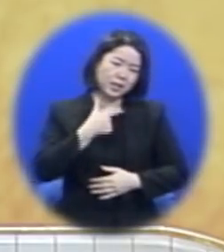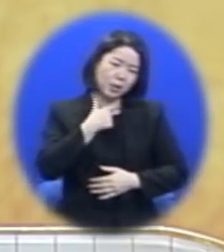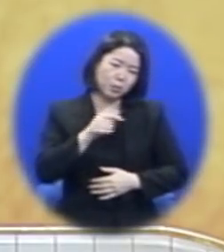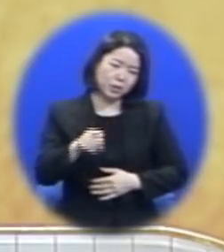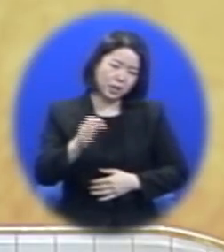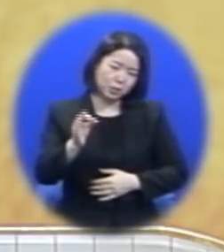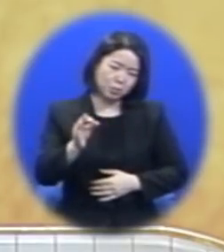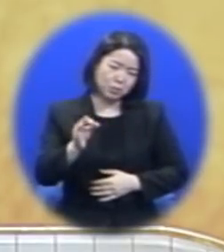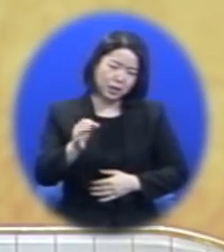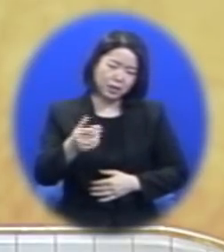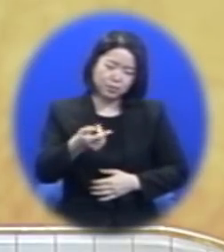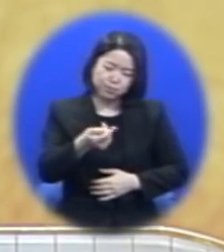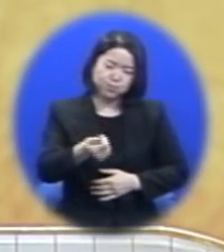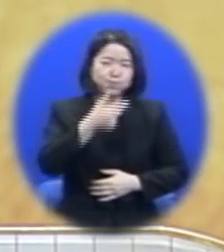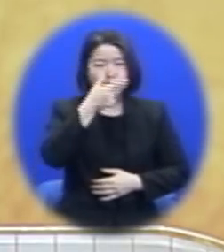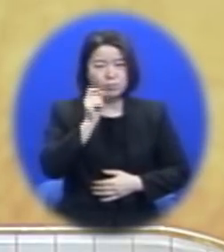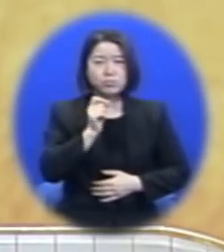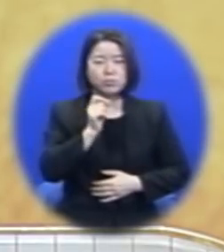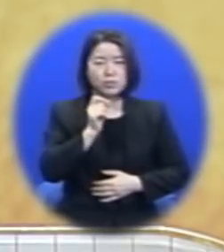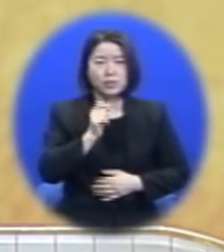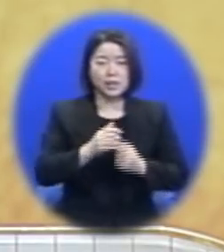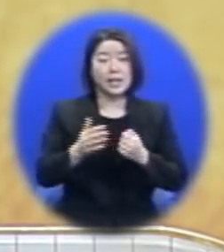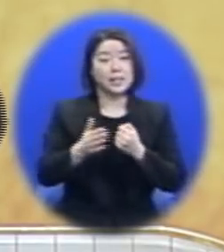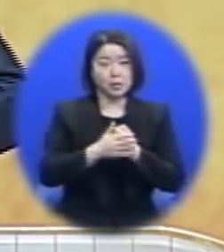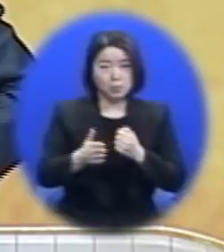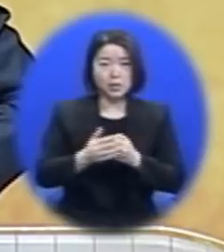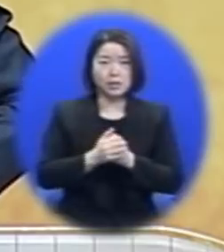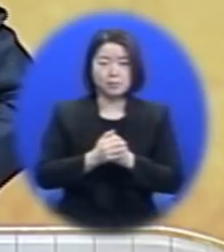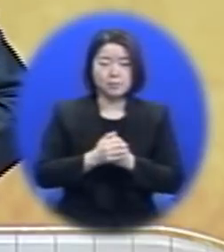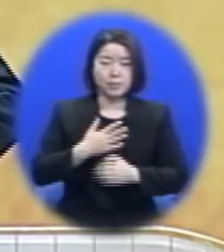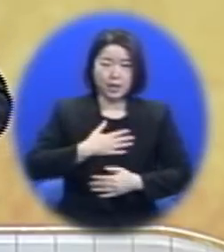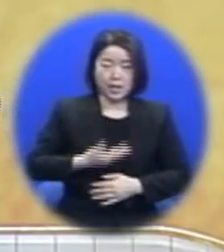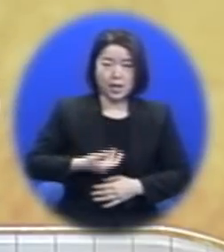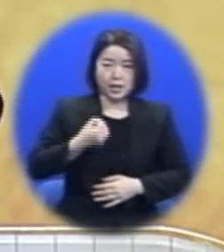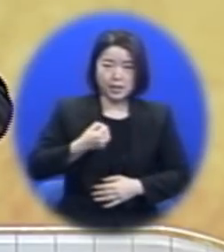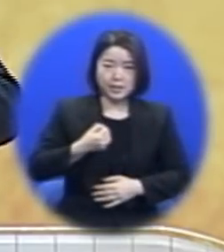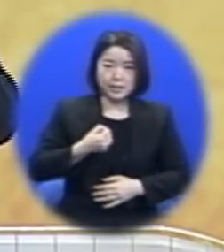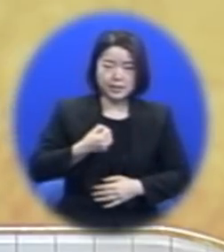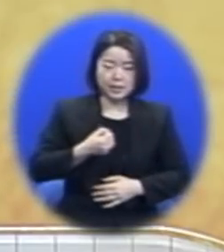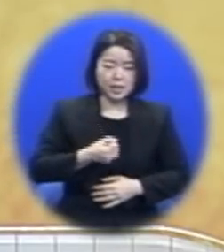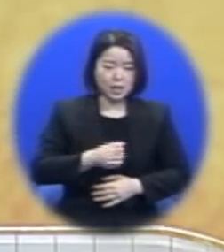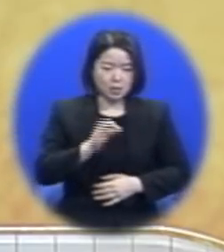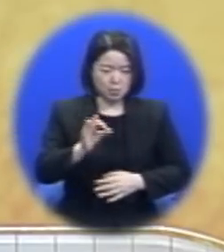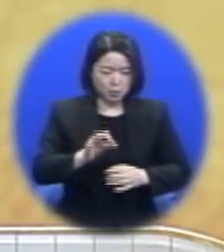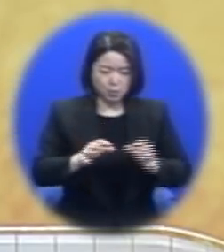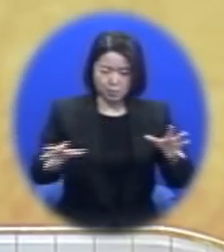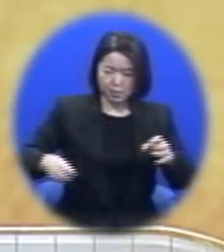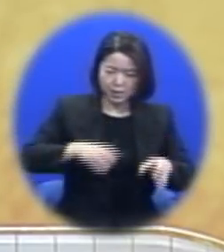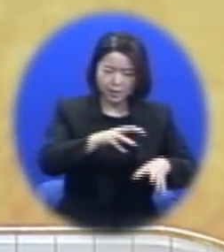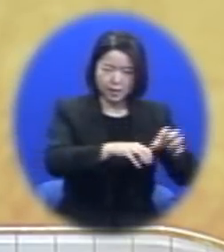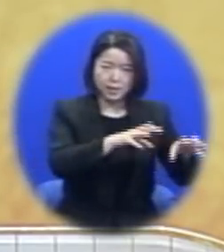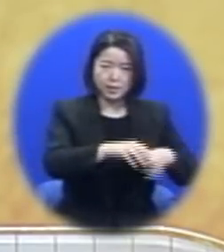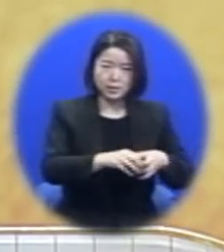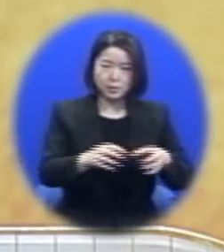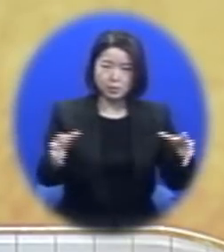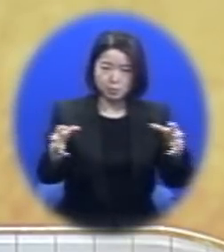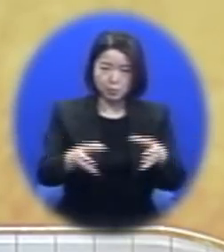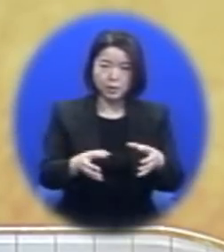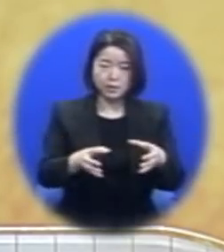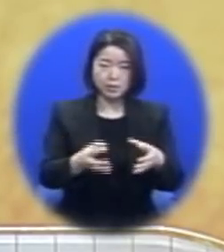액수보다 형편없이 작아요. 그래서 제가 가지고 있는 용돈 다 털어서